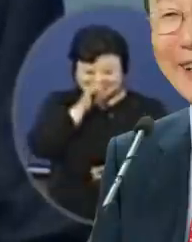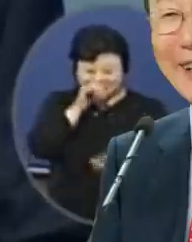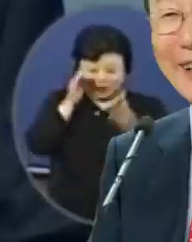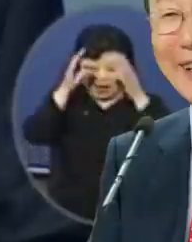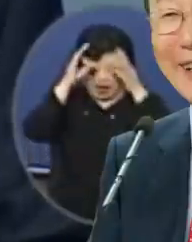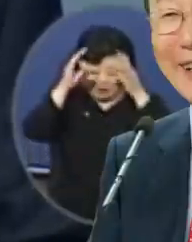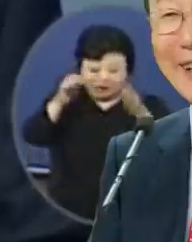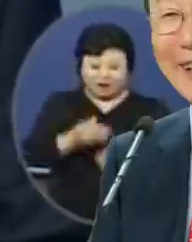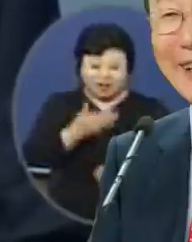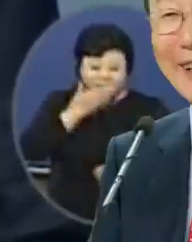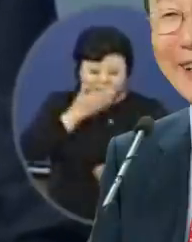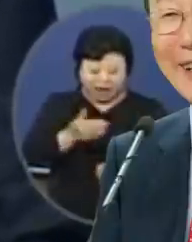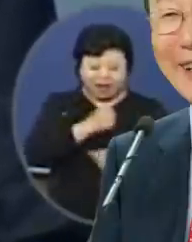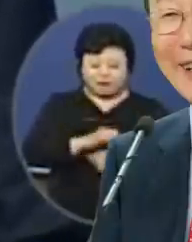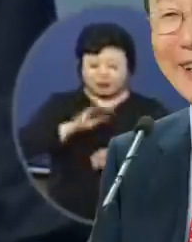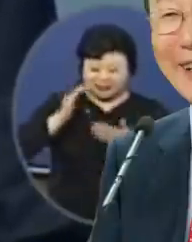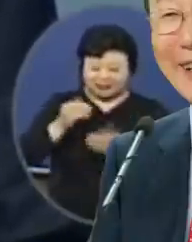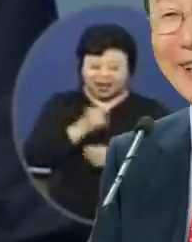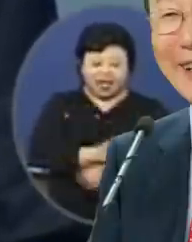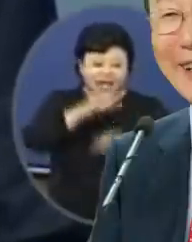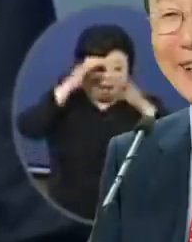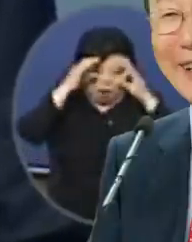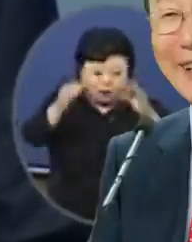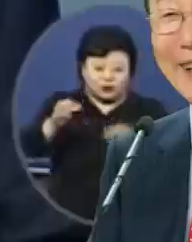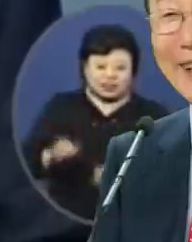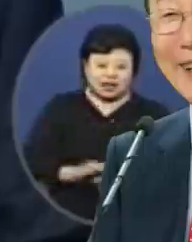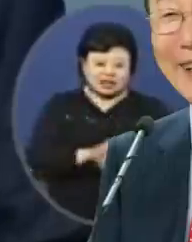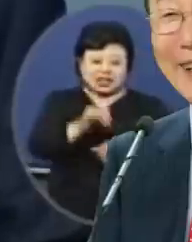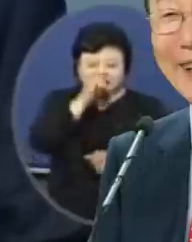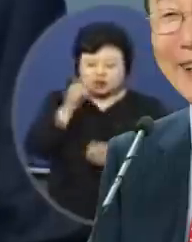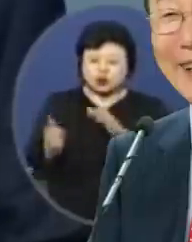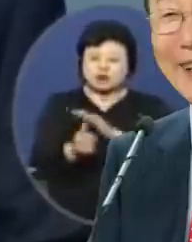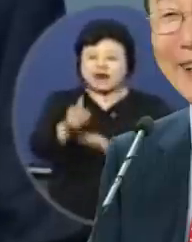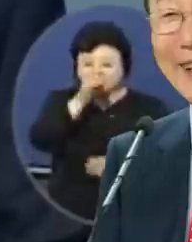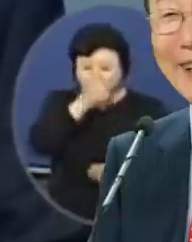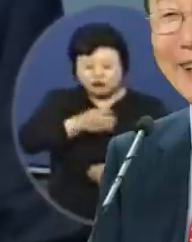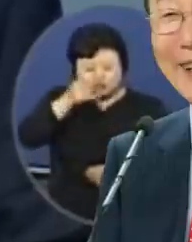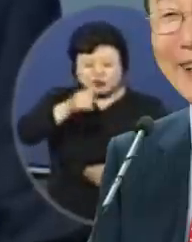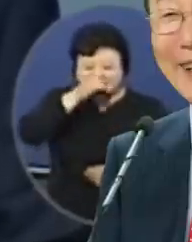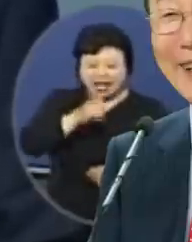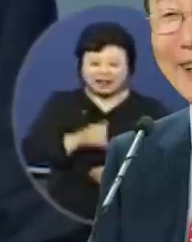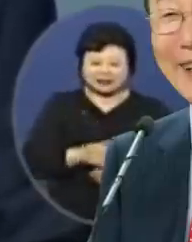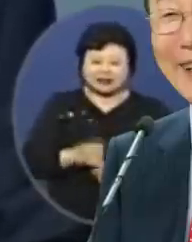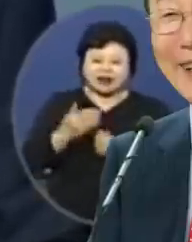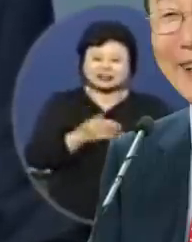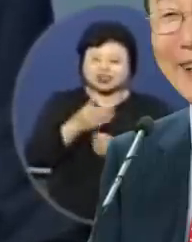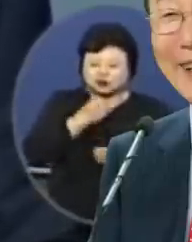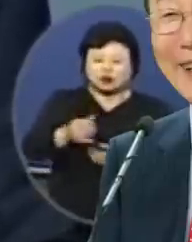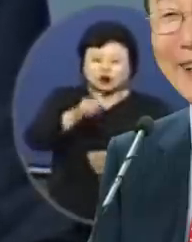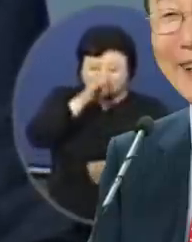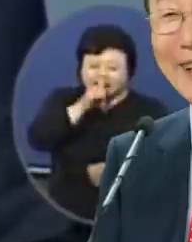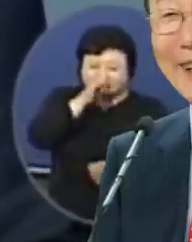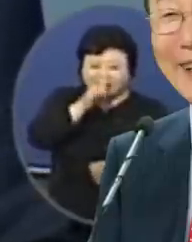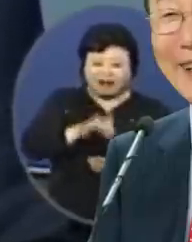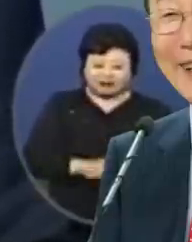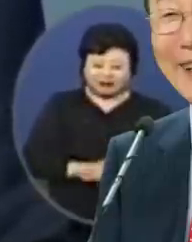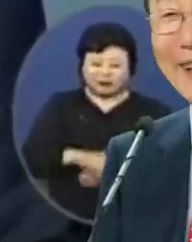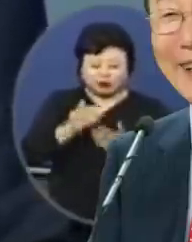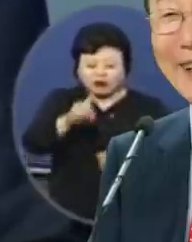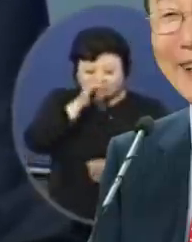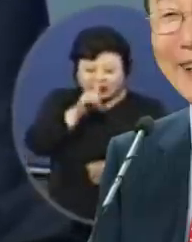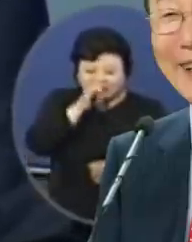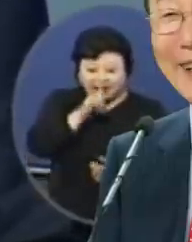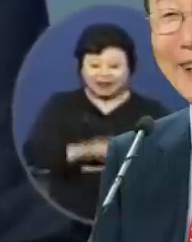바라보고 할 수 있다, 하면 된다, 해보자, 사랑도 있고 희망도 있고 꿈도 있고 은혜도 있고 축복도 있다, 모든 것이